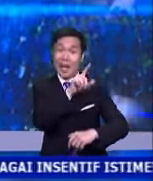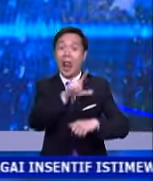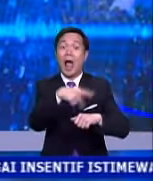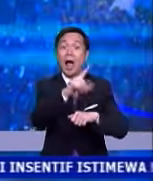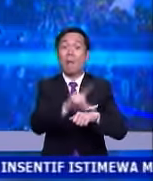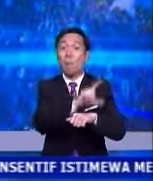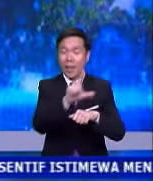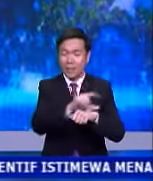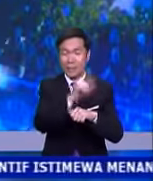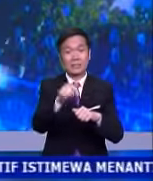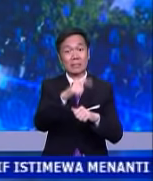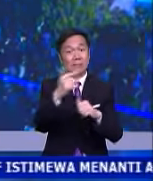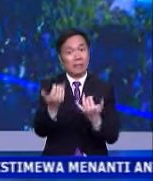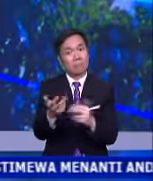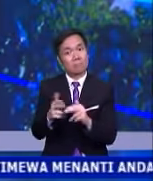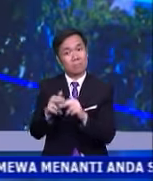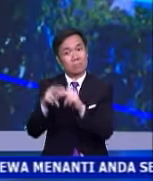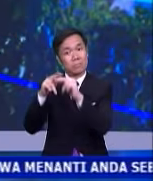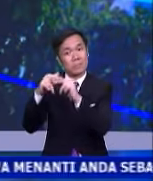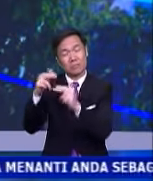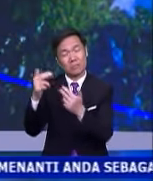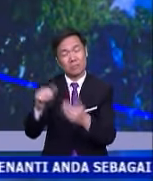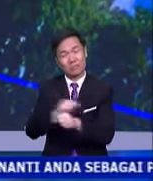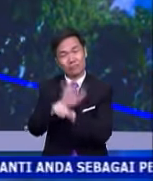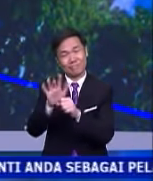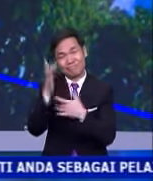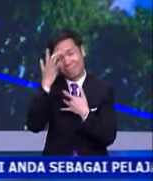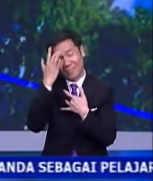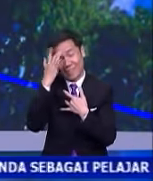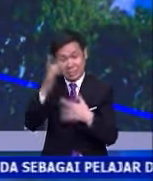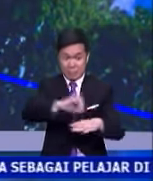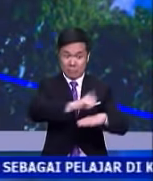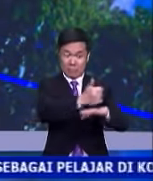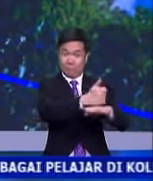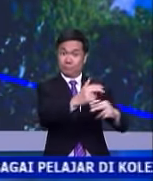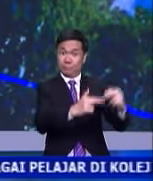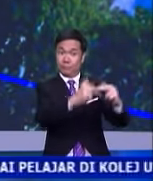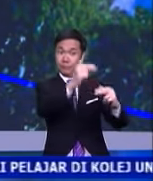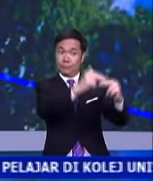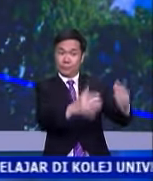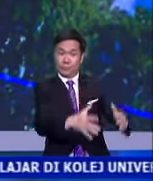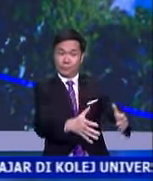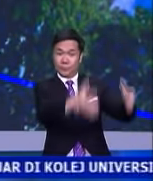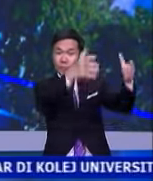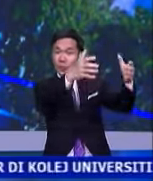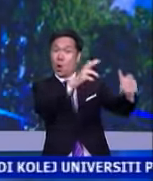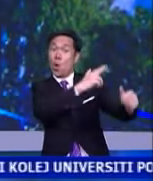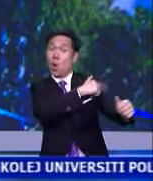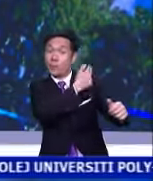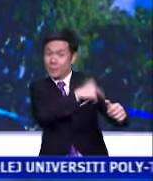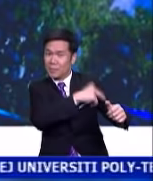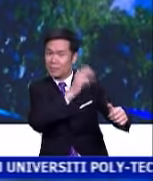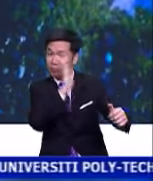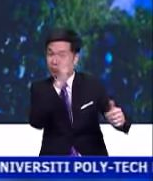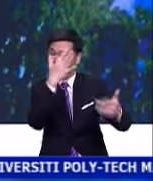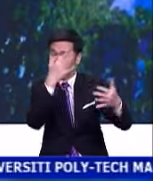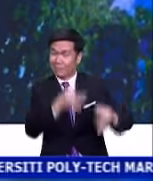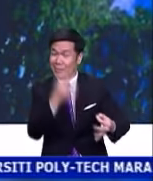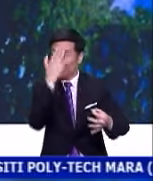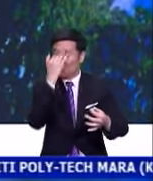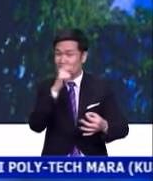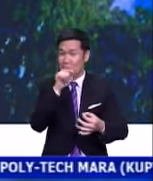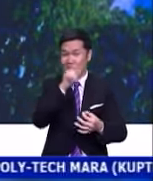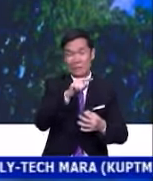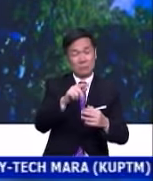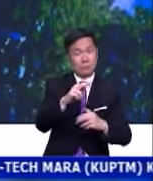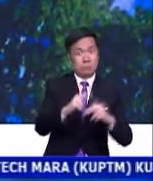pesakit COVID-19 yang semakin meningkat. Keputusan untuk membina hospital itu dibuat setelah melihat peningkatan kes positif